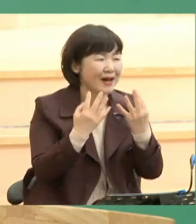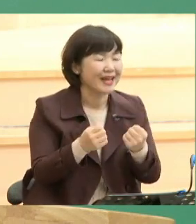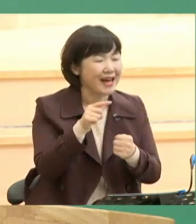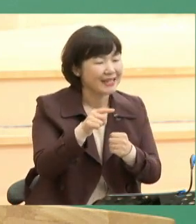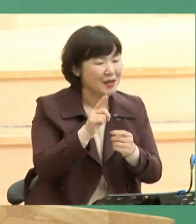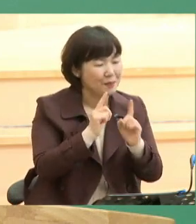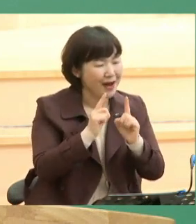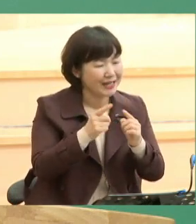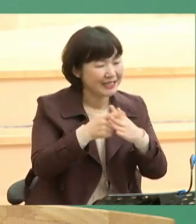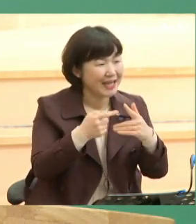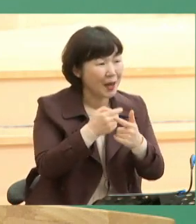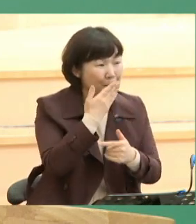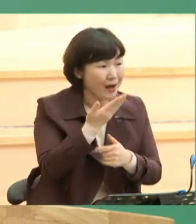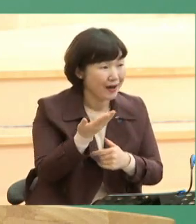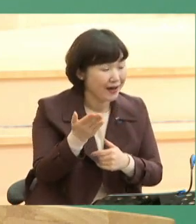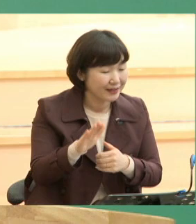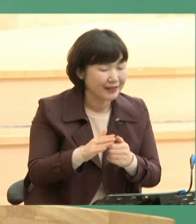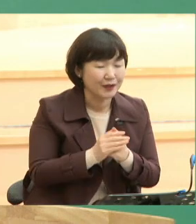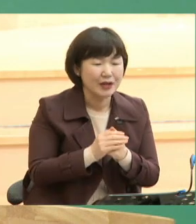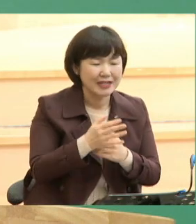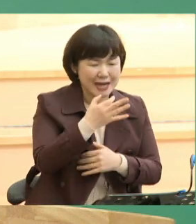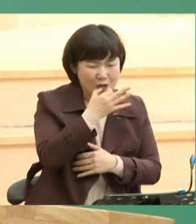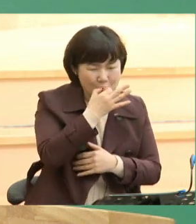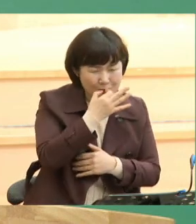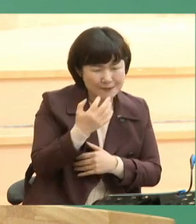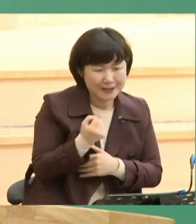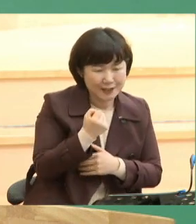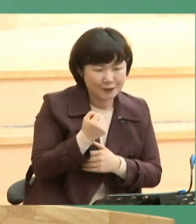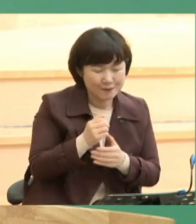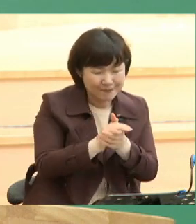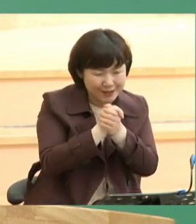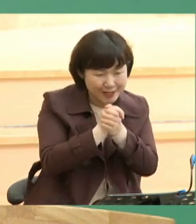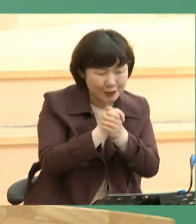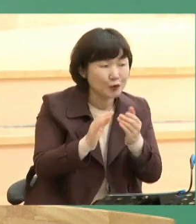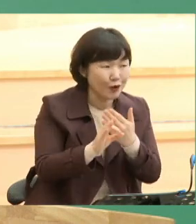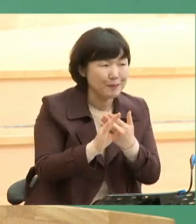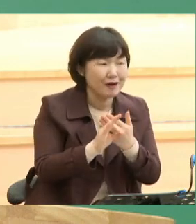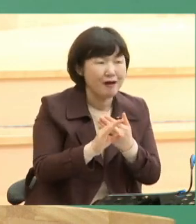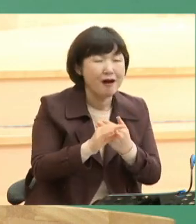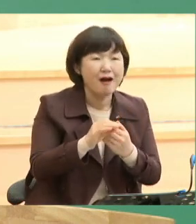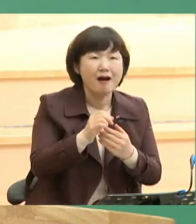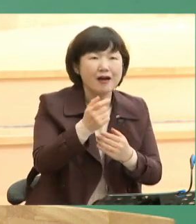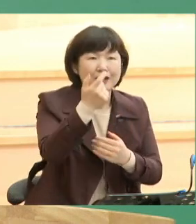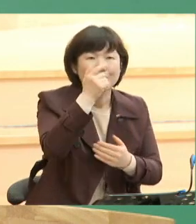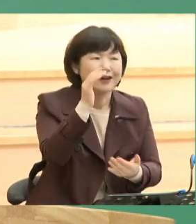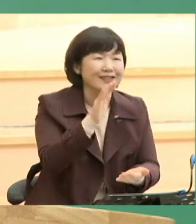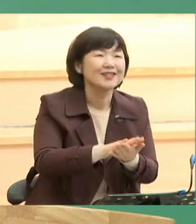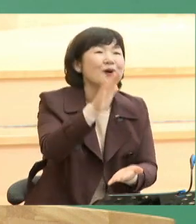정력을 안고 기도하면 요 세계 기도합니다